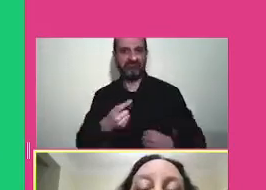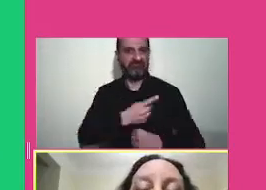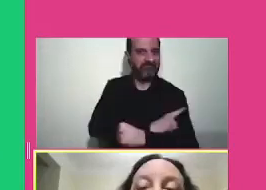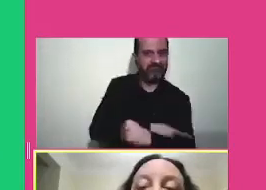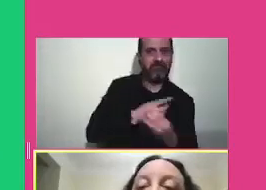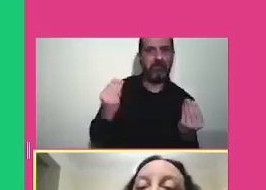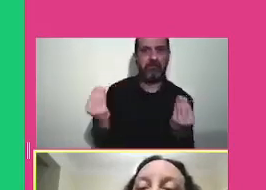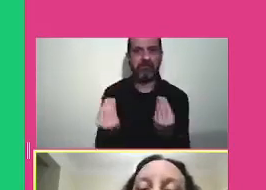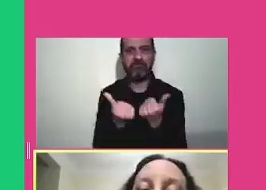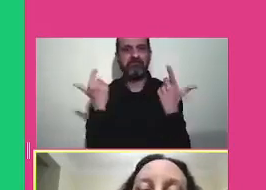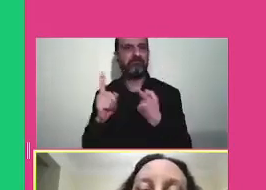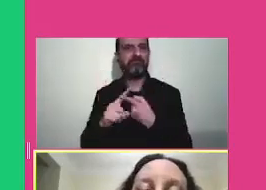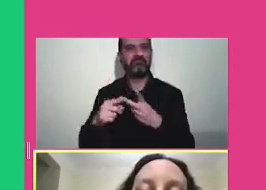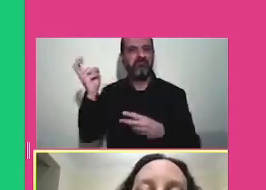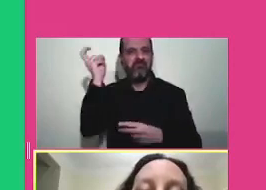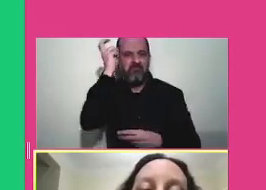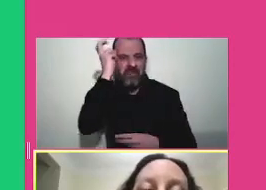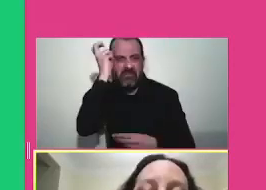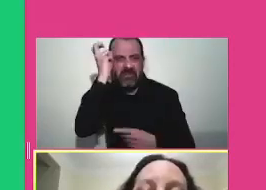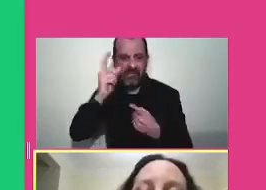η μνήμη ή